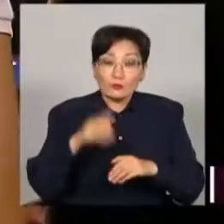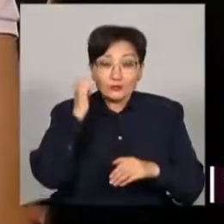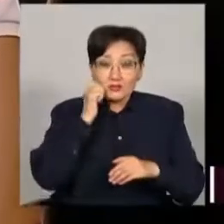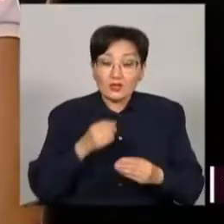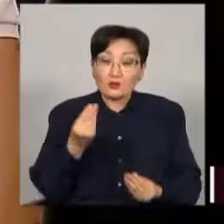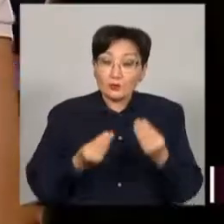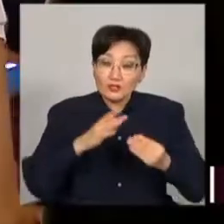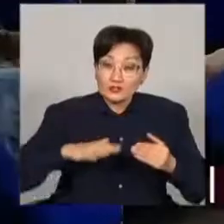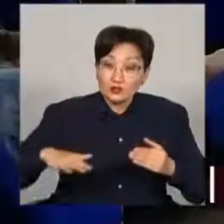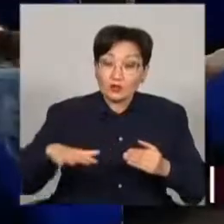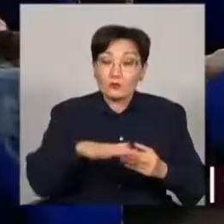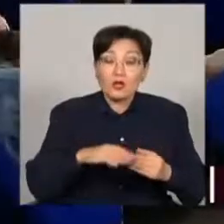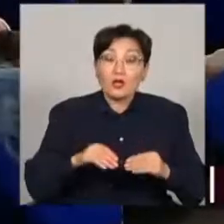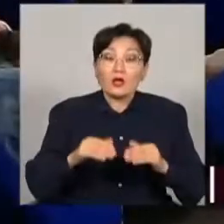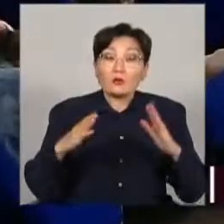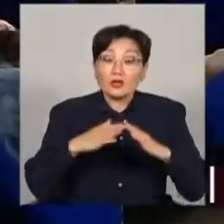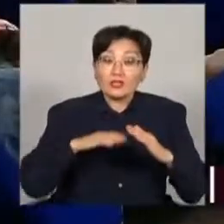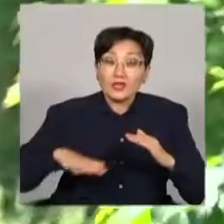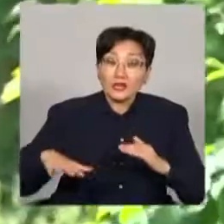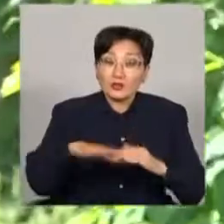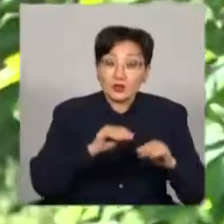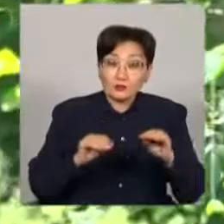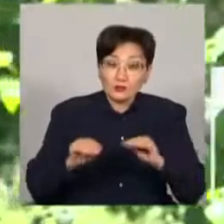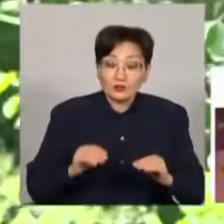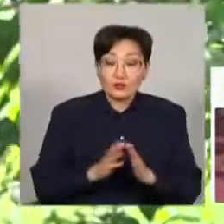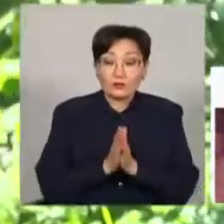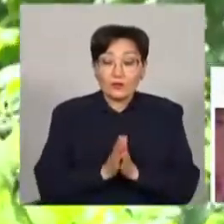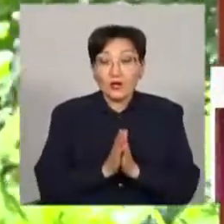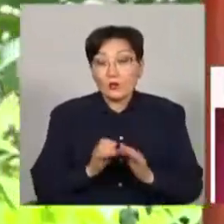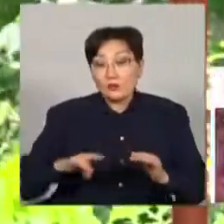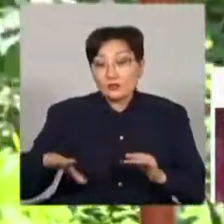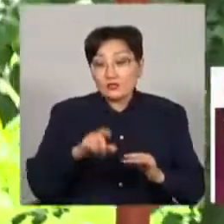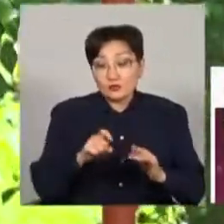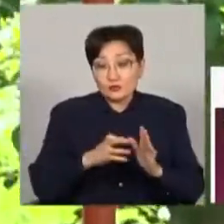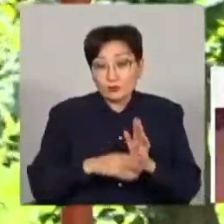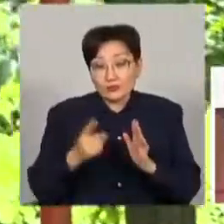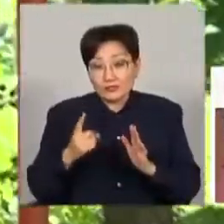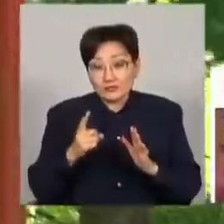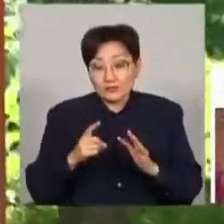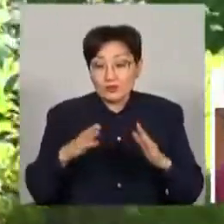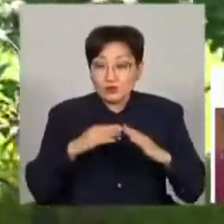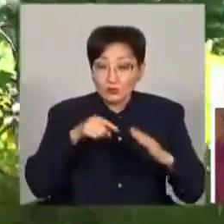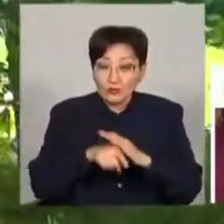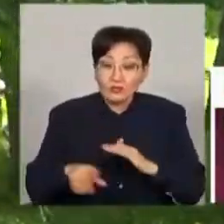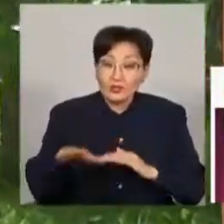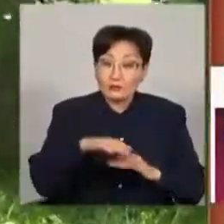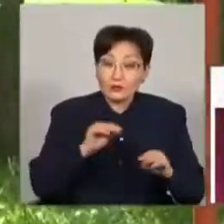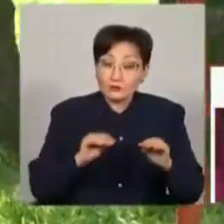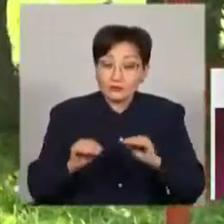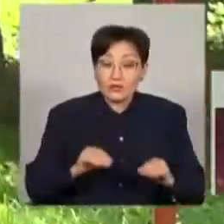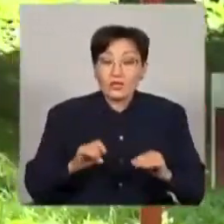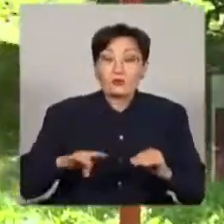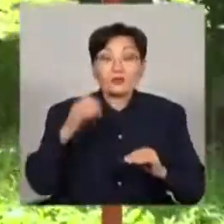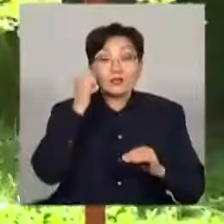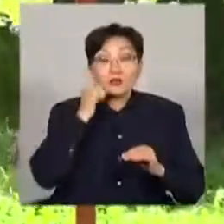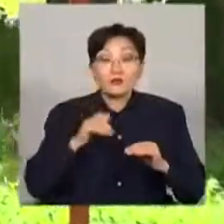ойын алаңдарын айтып, аулаларды реттеуді сұраған. Биыл Әуезов ауданында 191 аула жөнделе түсетіп, ауданда